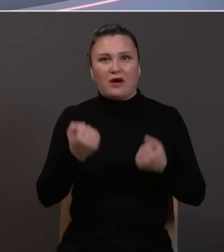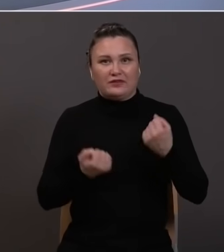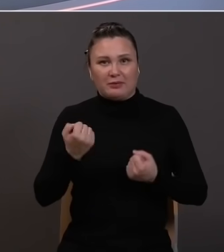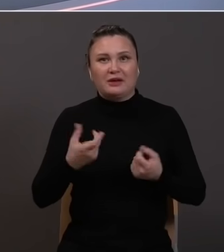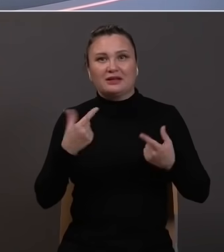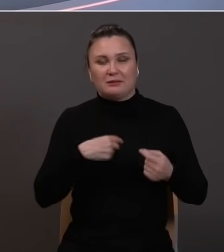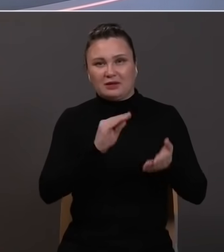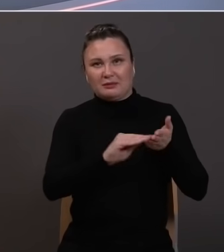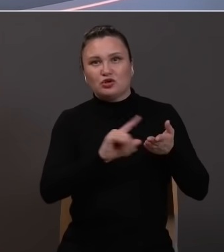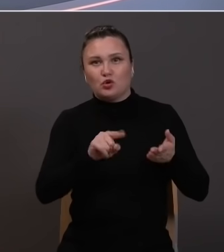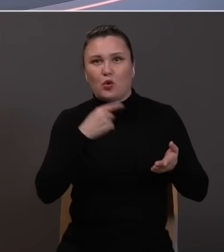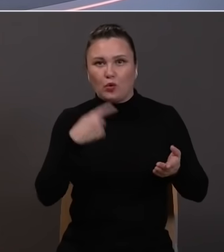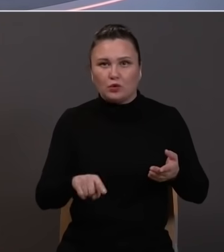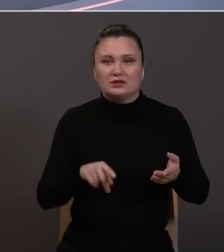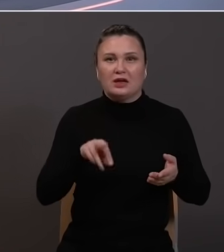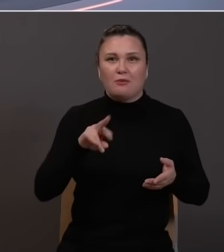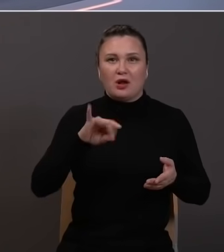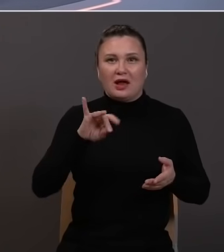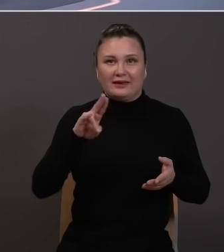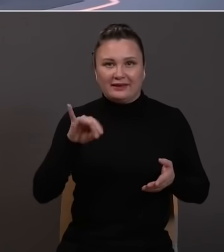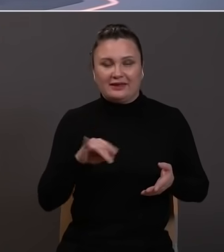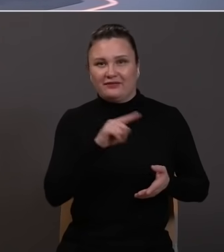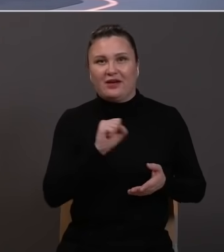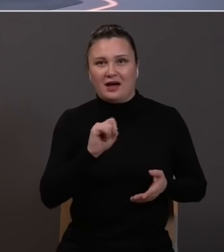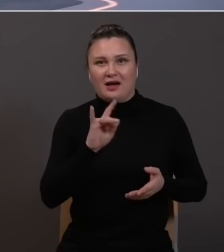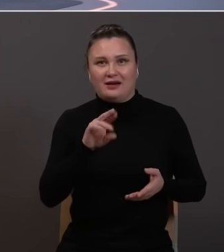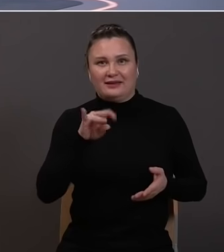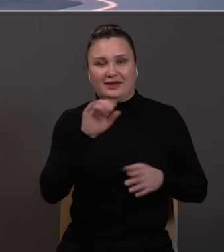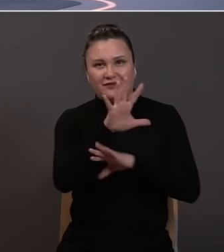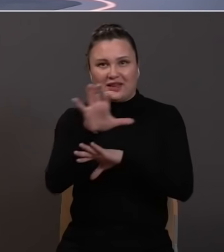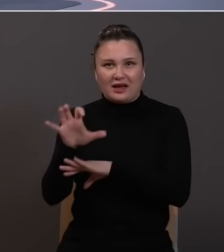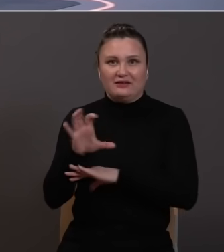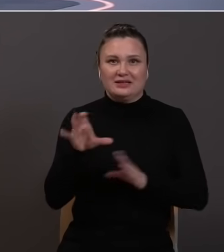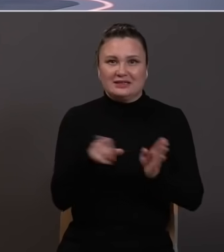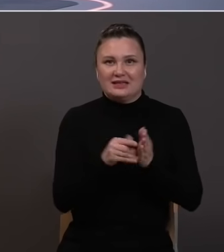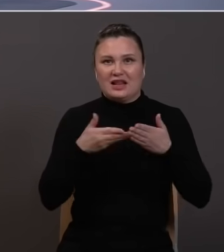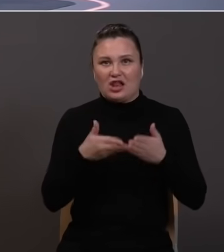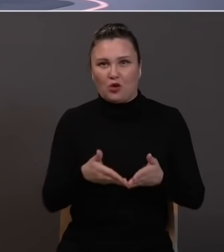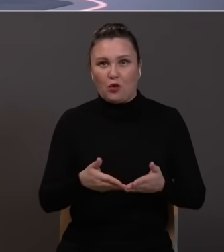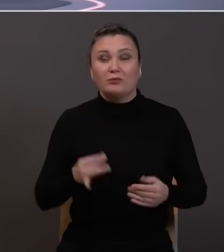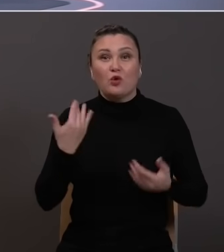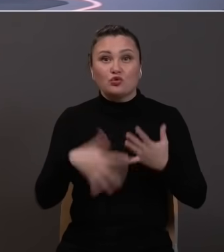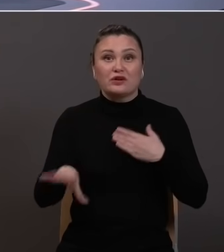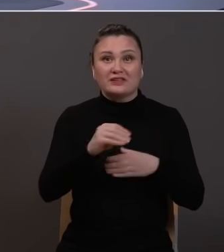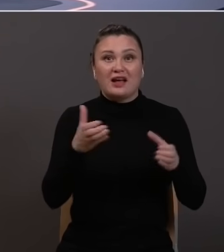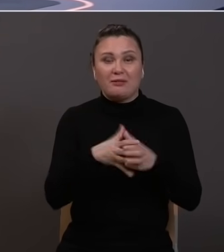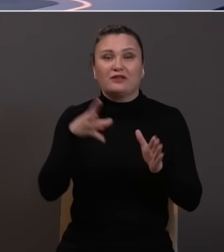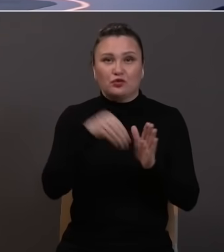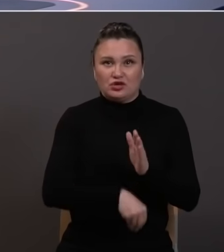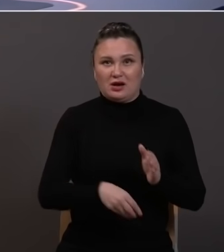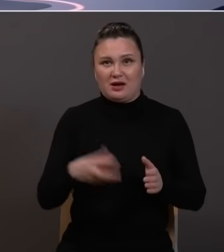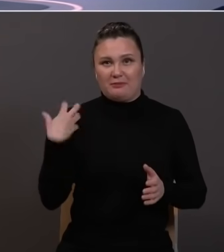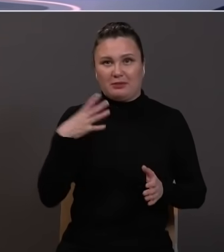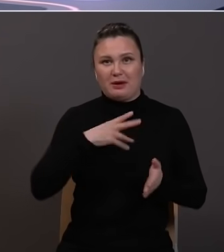автомобили, где было написано, что русские полярники в Арктике там, вот, сфотографировались с ледоколом. И уже вся команда, включая капитана,